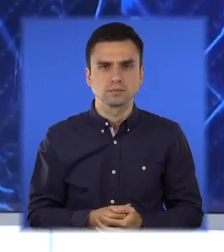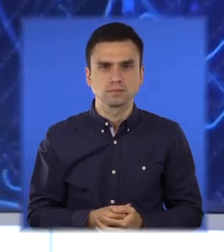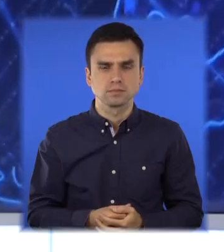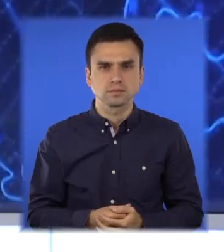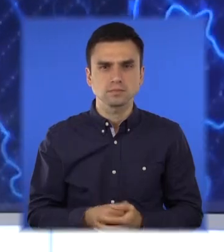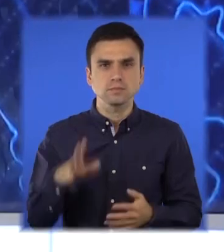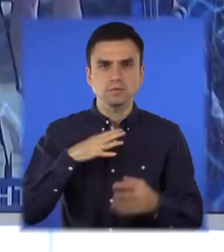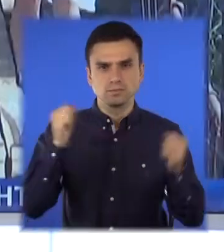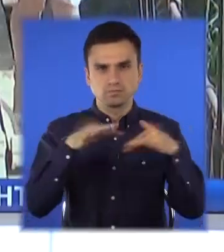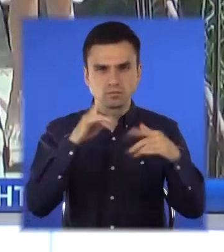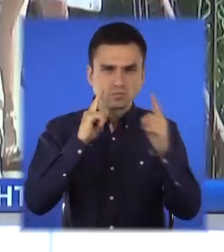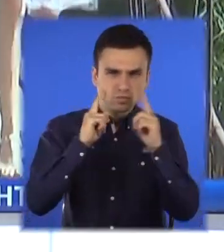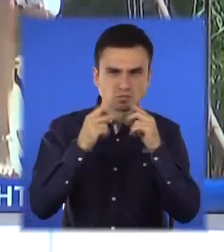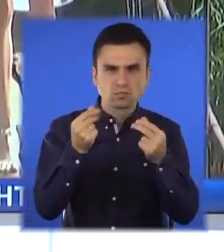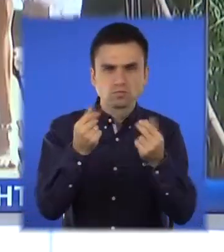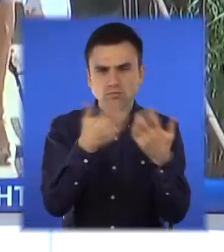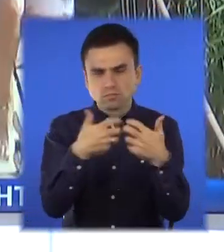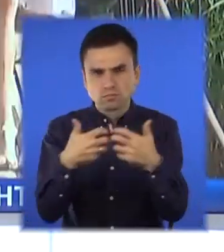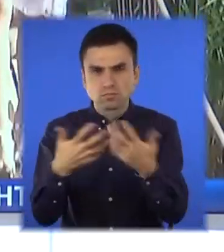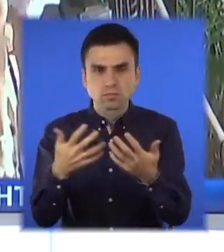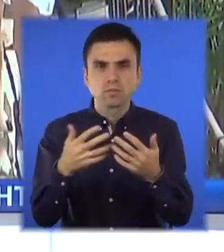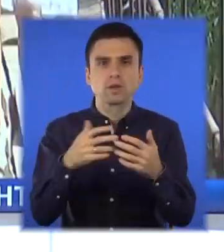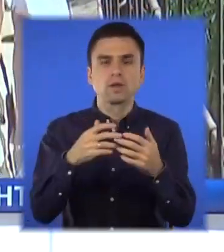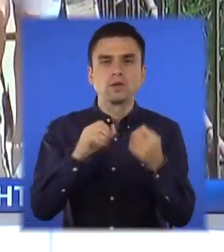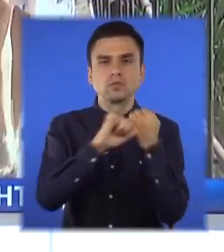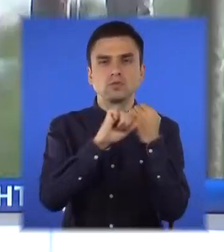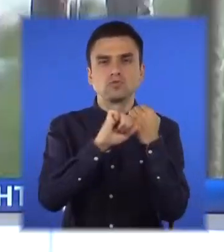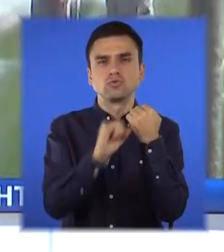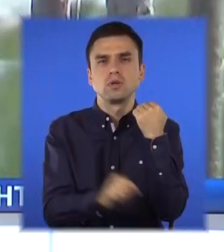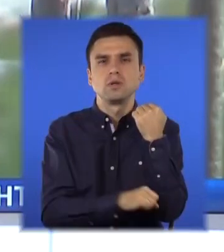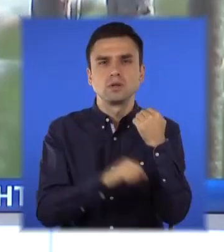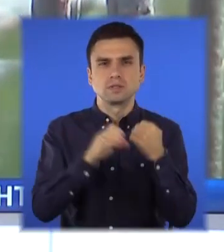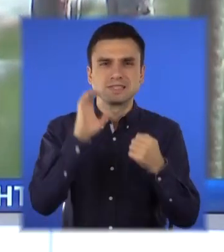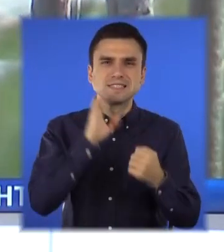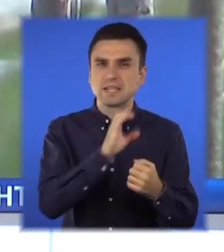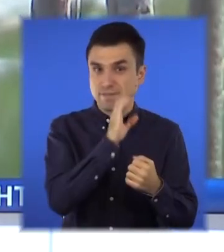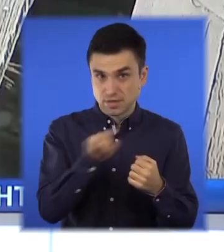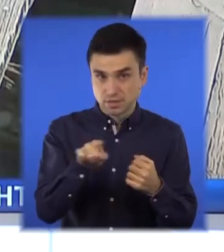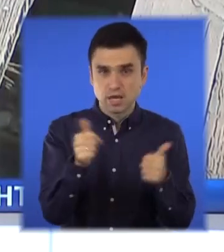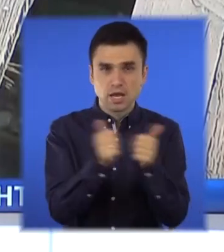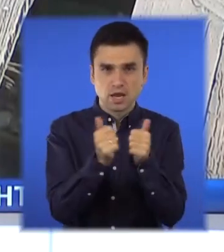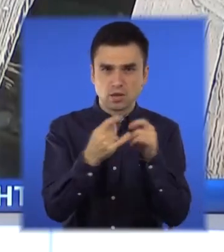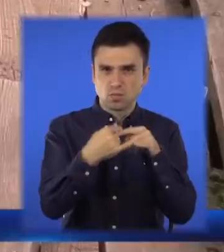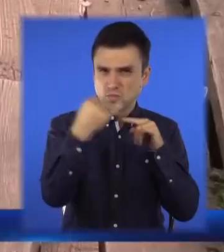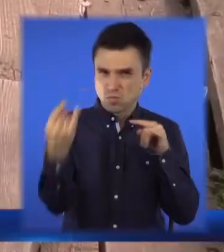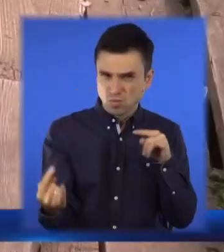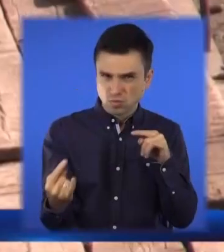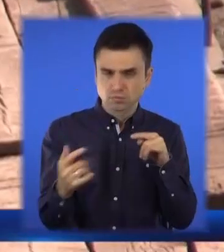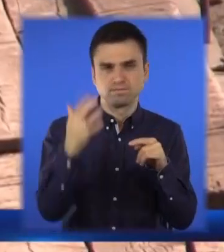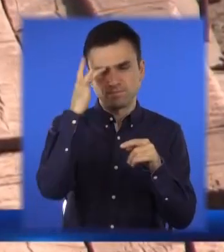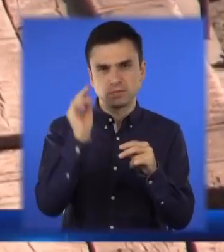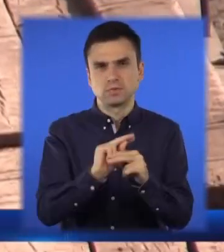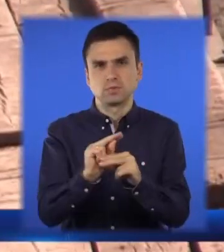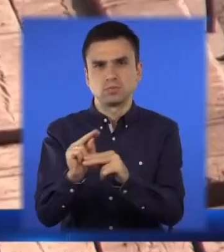Провели нараду та підрахували кошторис. Міст біля шахти «Північна» хочуть відремонтувати. Співробітники Саксаганського